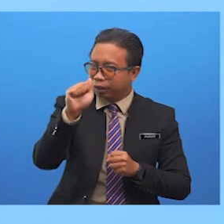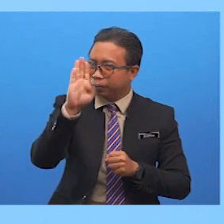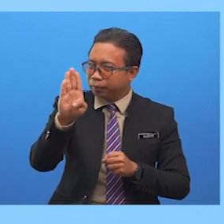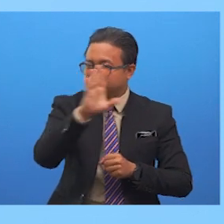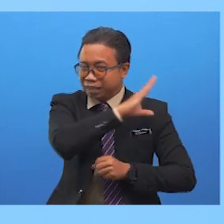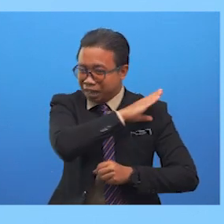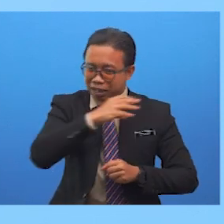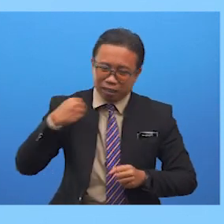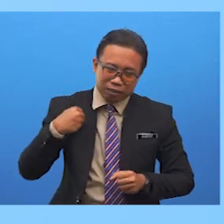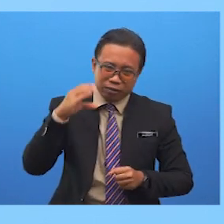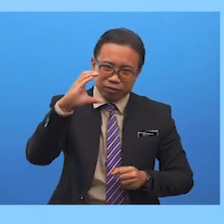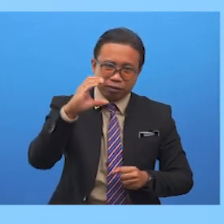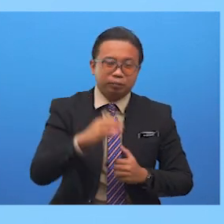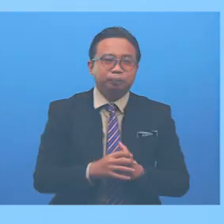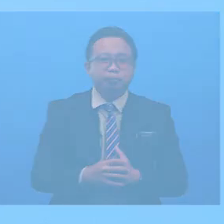b&c